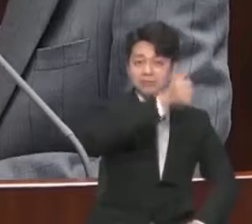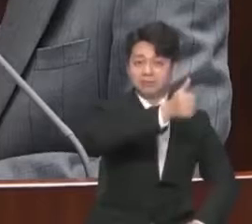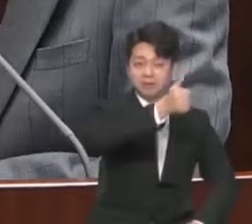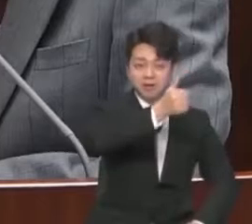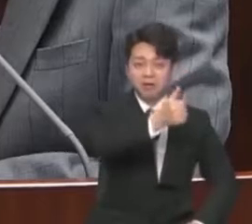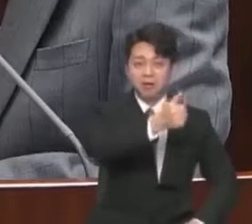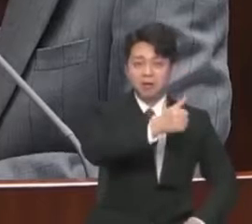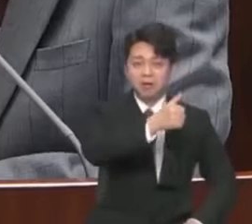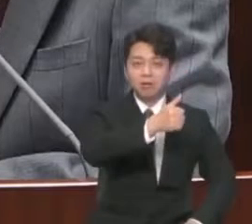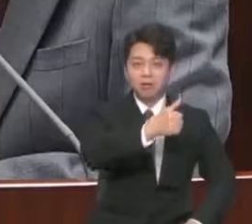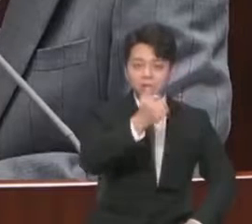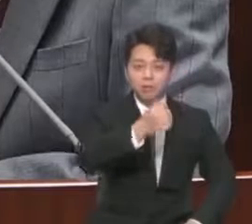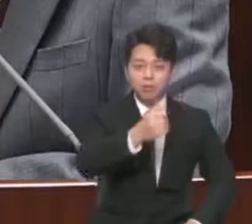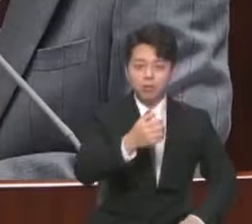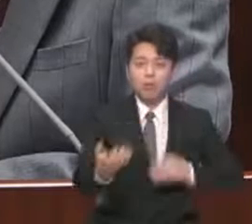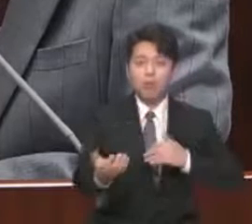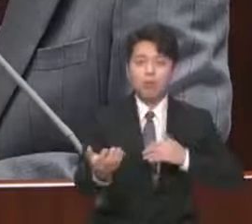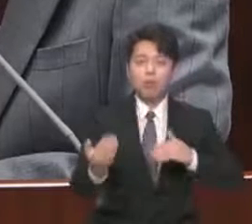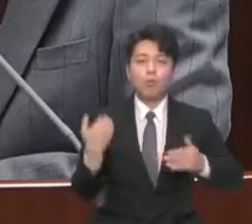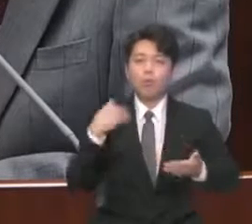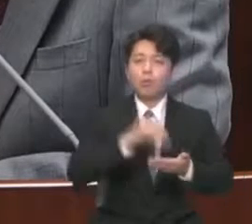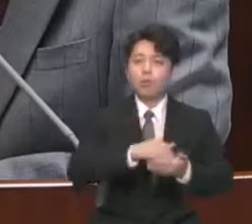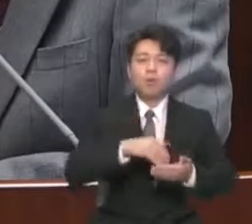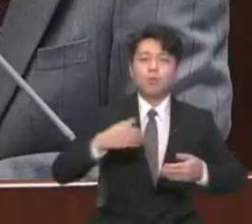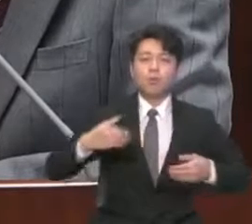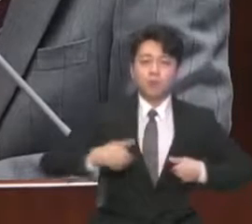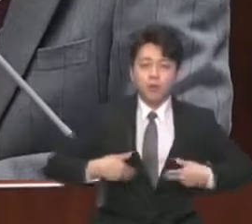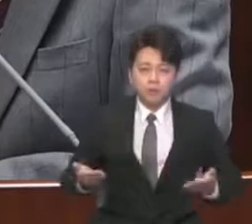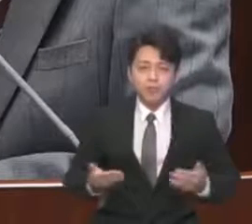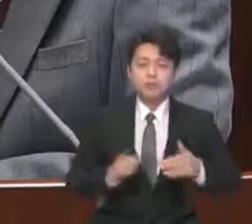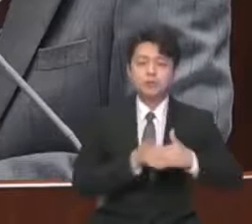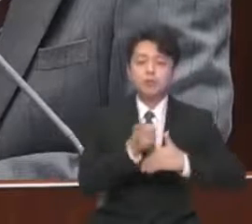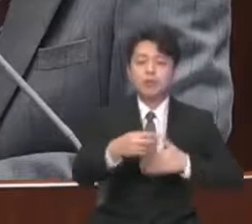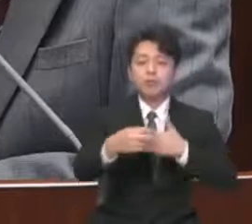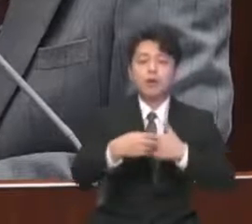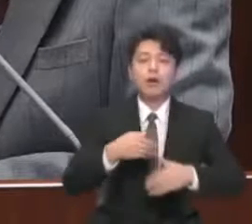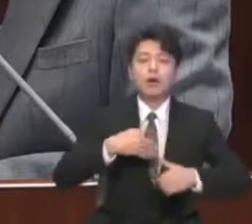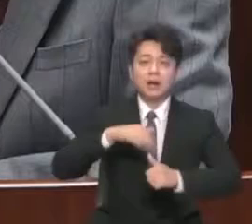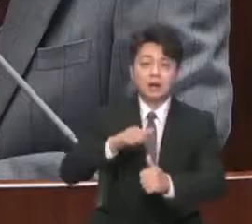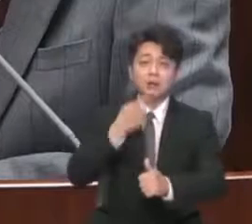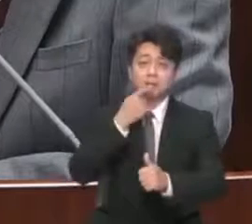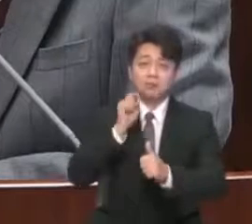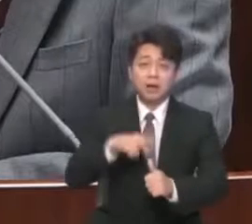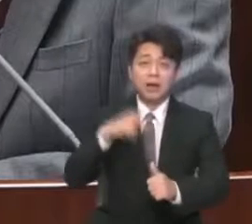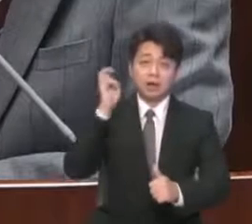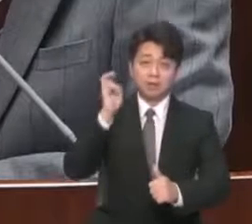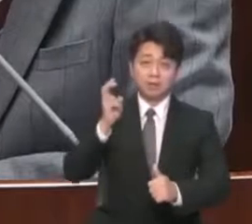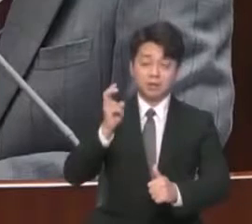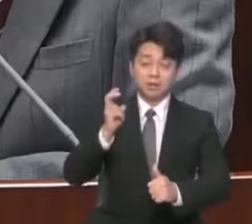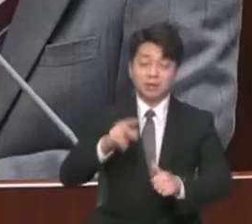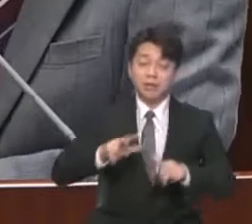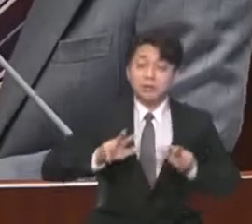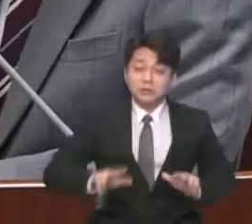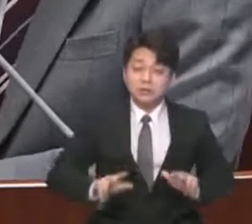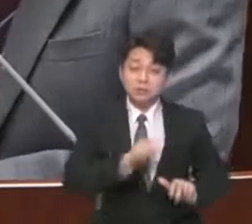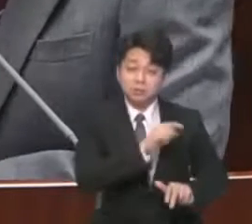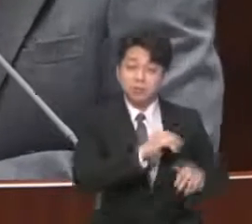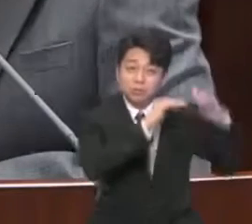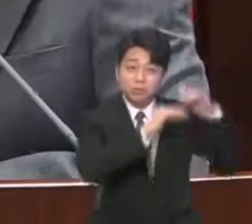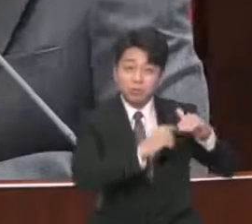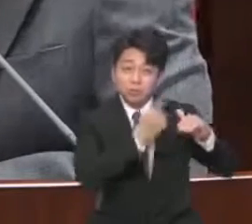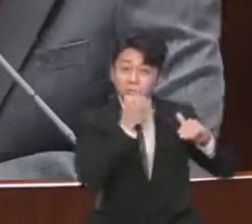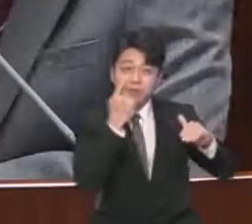것이라고 생각되고 제가 지금 이 시점에서 그 부분이 맞다 아니다라고 말씀드리기는 좀 곤란한 부분이